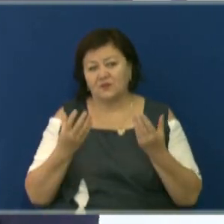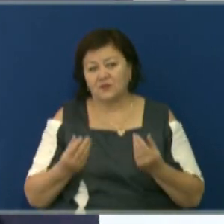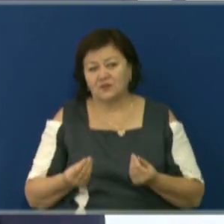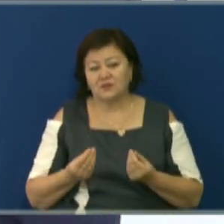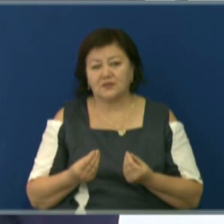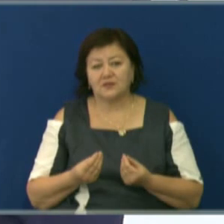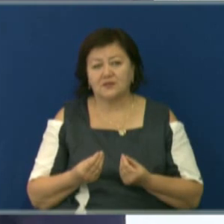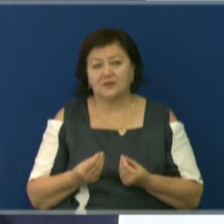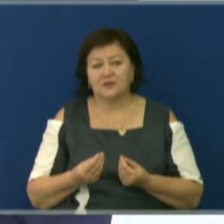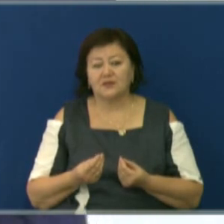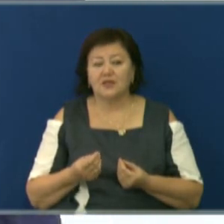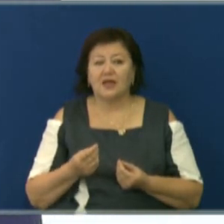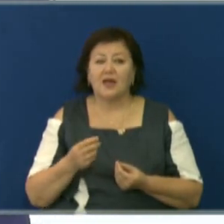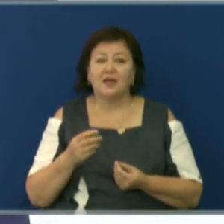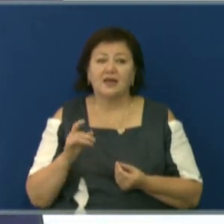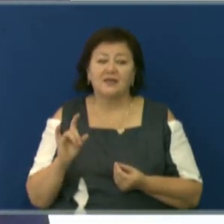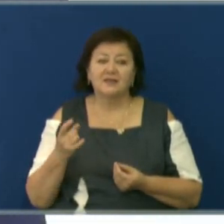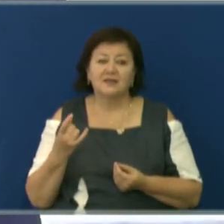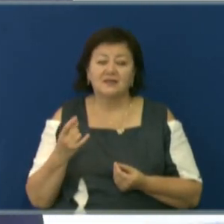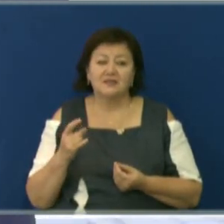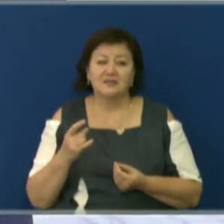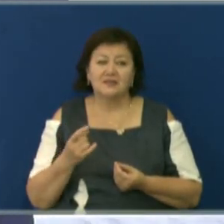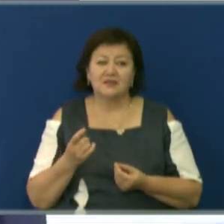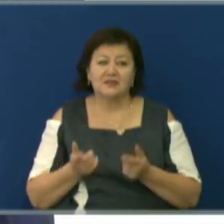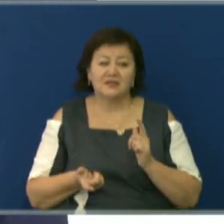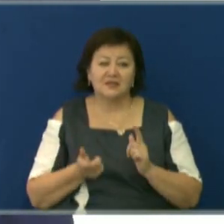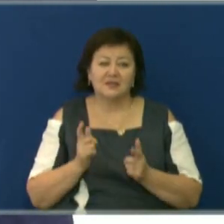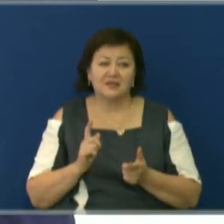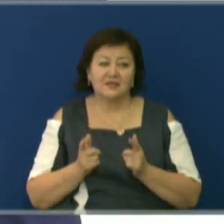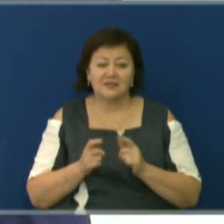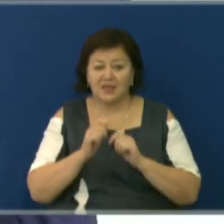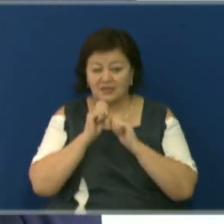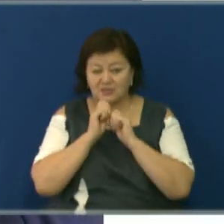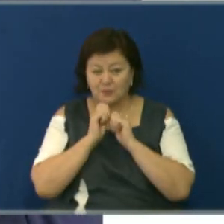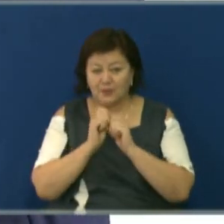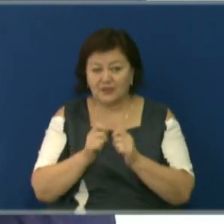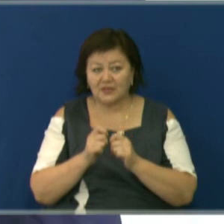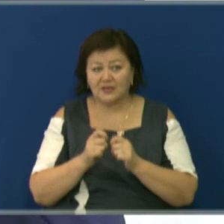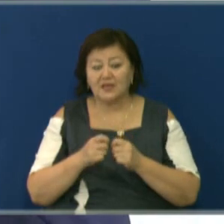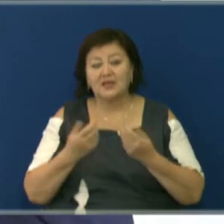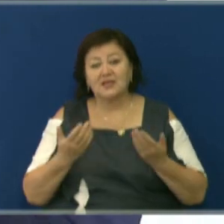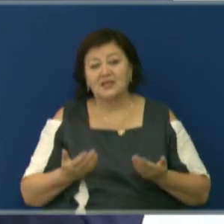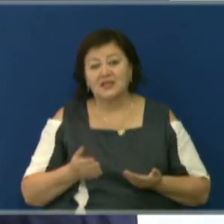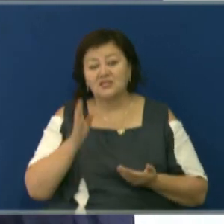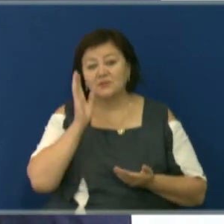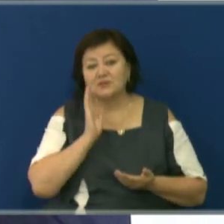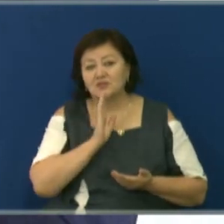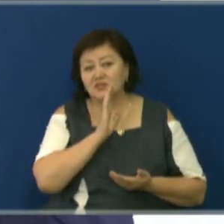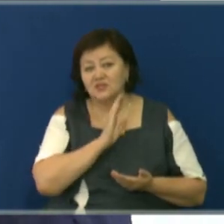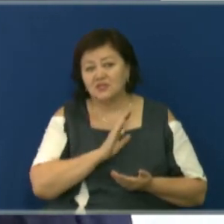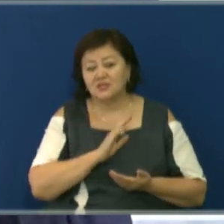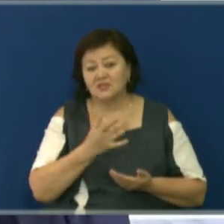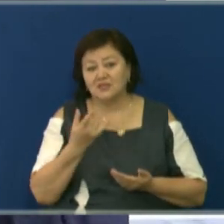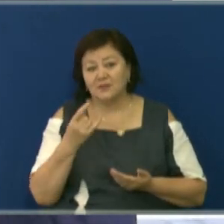этот перинатальный центр – это реальный подарок нашим женщинам, нашим